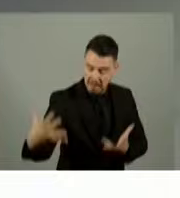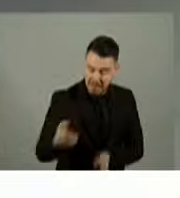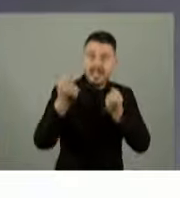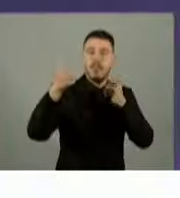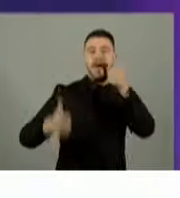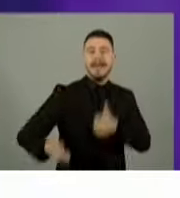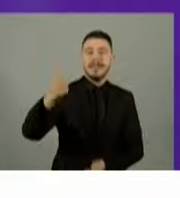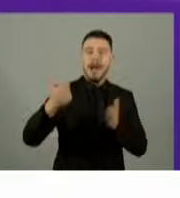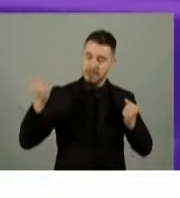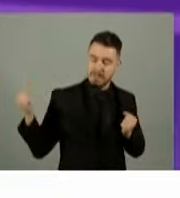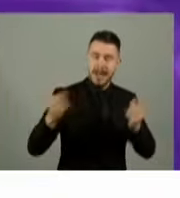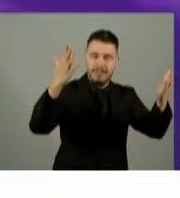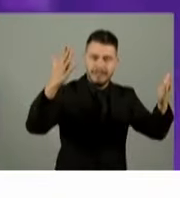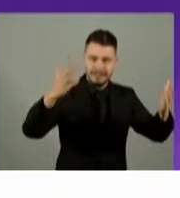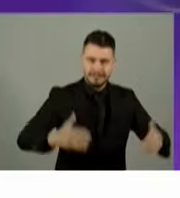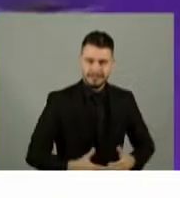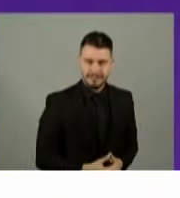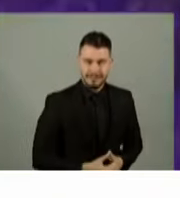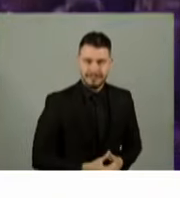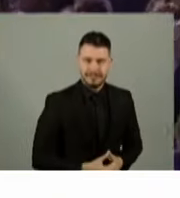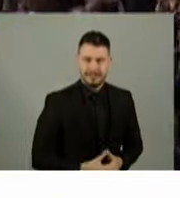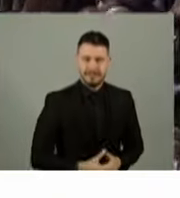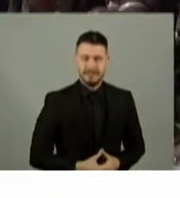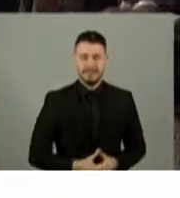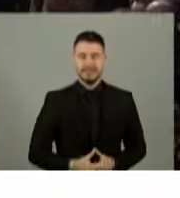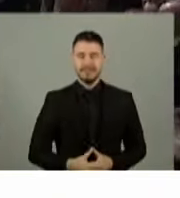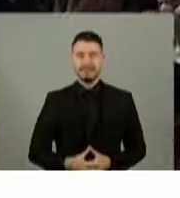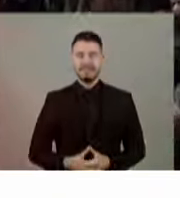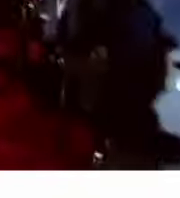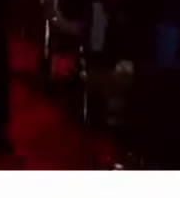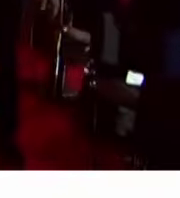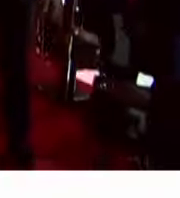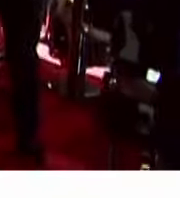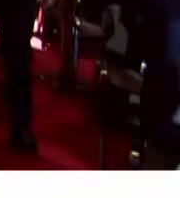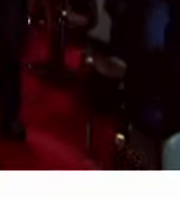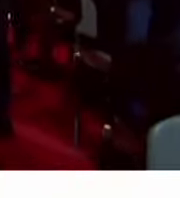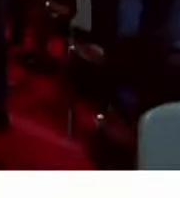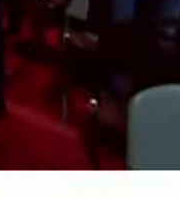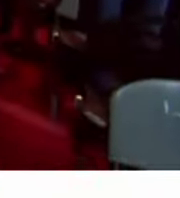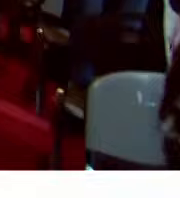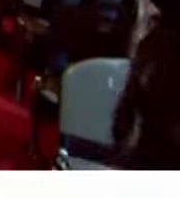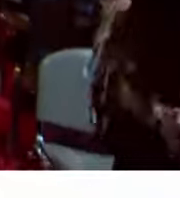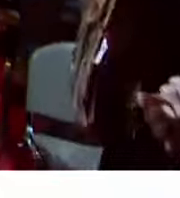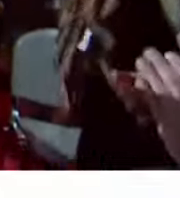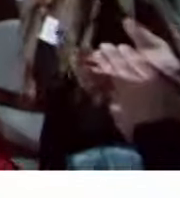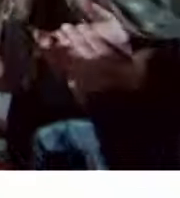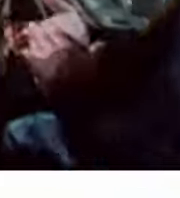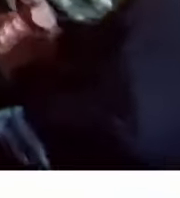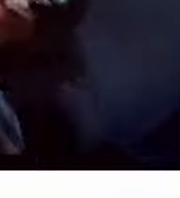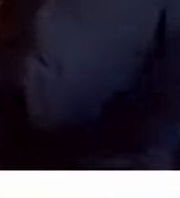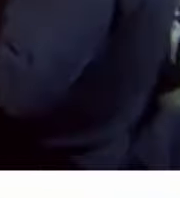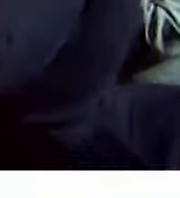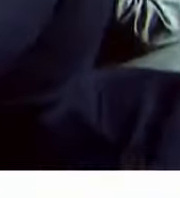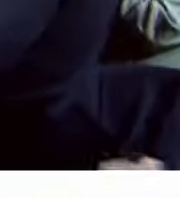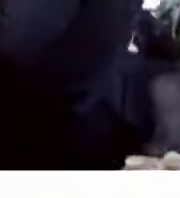και τώρα. Αν δεχτούμε ότι όλη αυτή η υποψηφιότητα από την πλευρά της κυρίας Γεροβασίλη την χάνει τη στήριξη, για να μην πω της ευλογίας του κυρίου Αλέξη Τσίπρα, οπότε φαντάζομαι